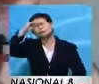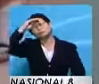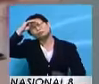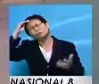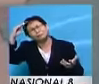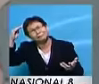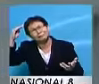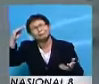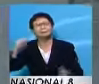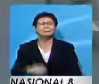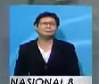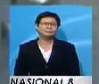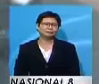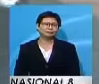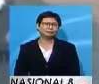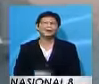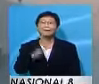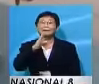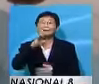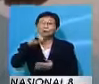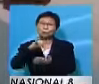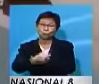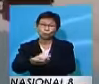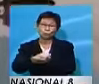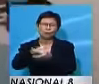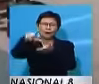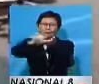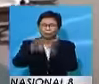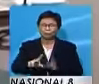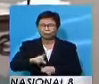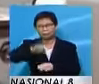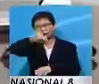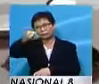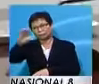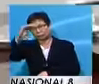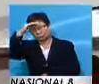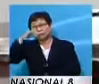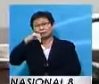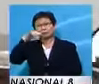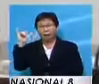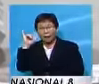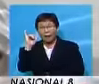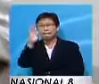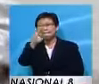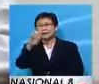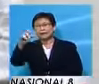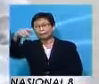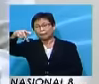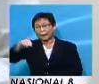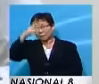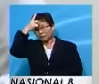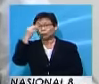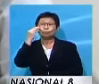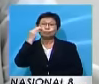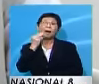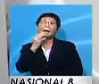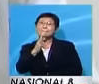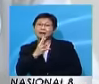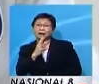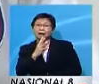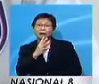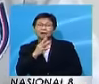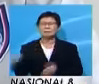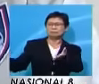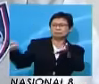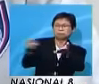sebab beliau berkata demikian kepada pemberita di Johor Bahru. Semalam, bekas Perdana Menteri Tun Dr. Mahathir Mohamad